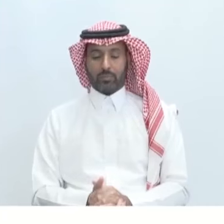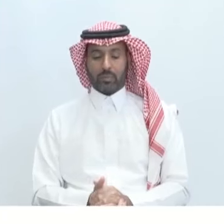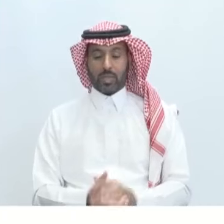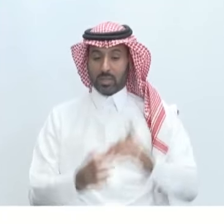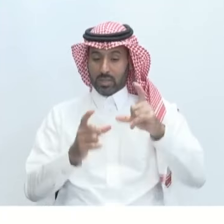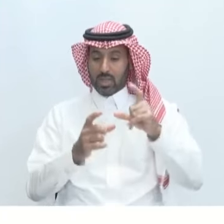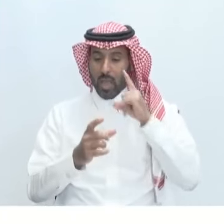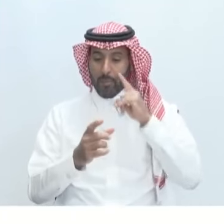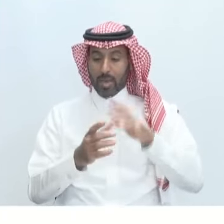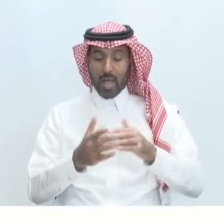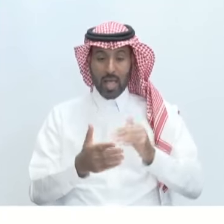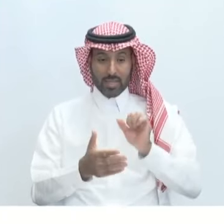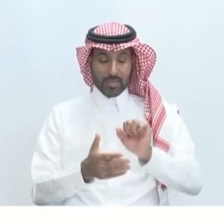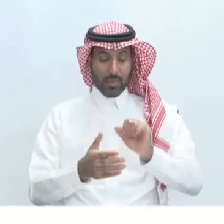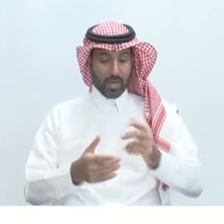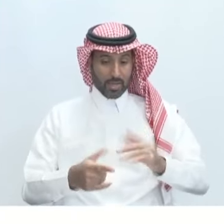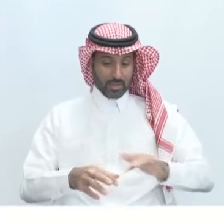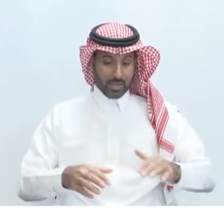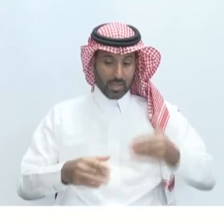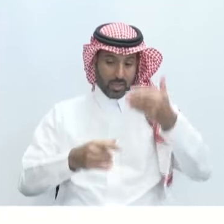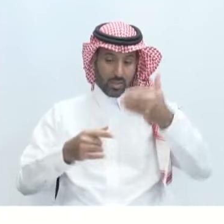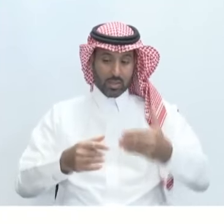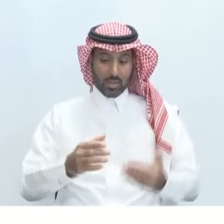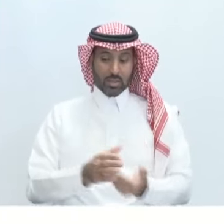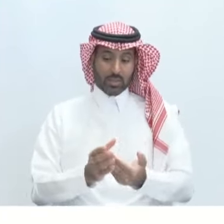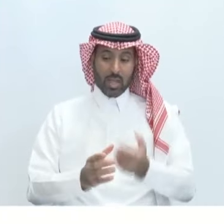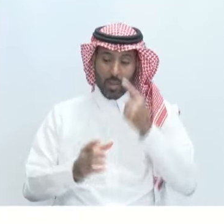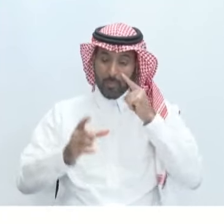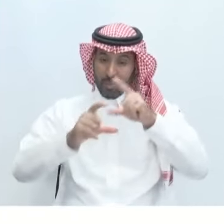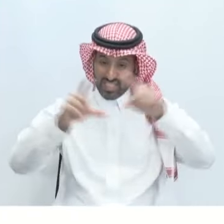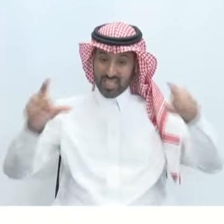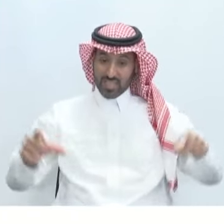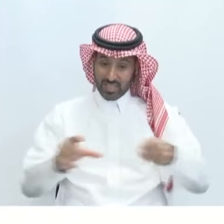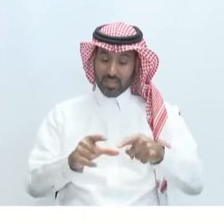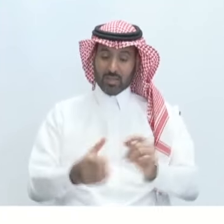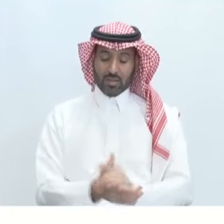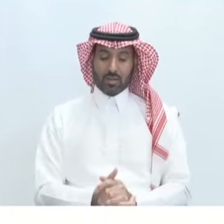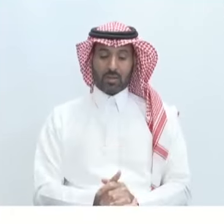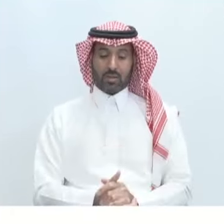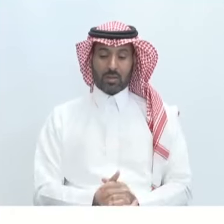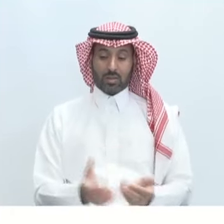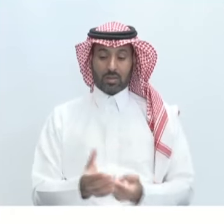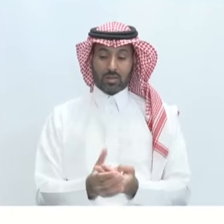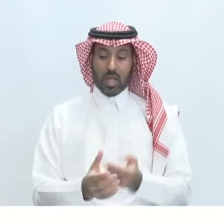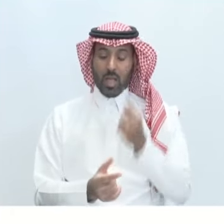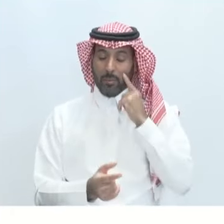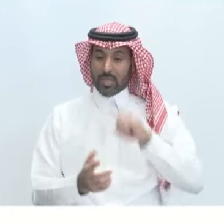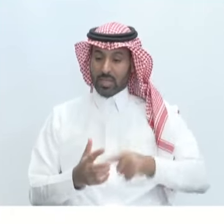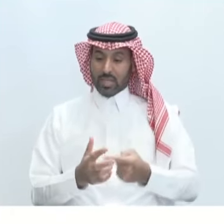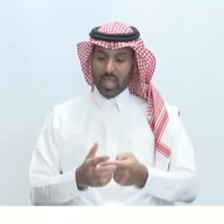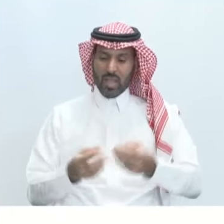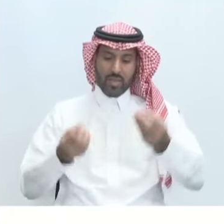صوره من الحاسب الخاص بك لاستخدامها كريط مشهد كما يمكنك استخدام الادوات